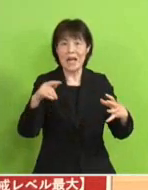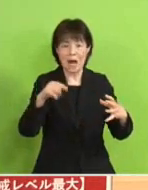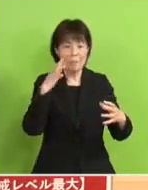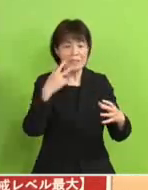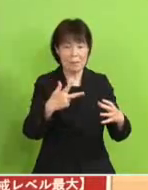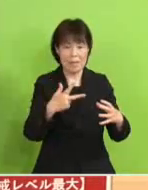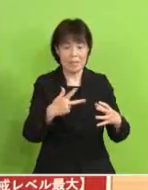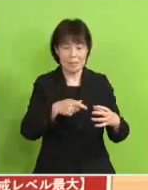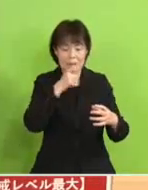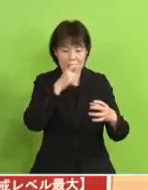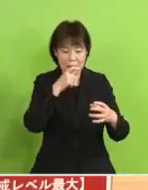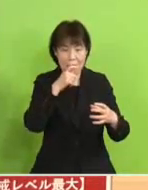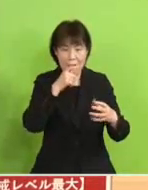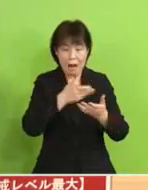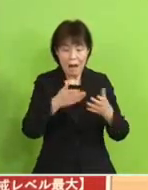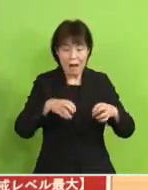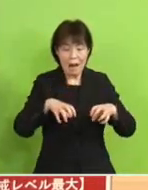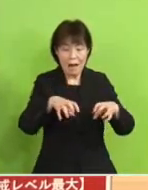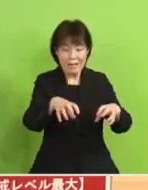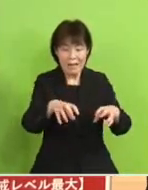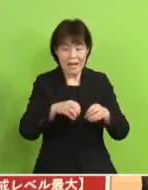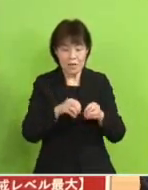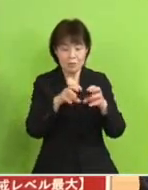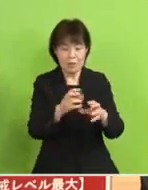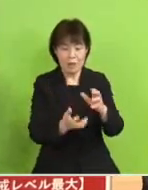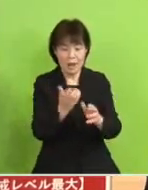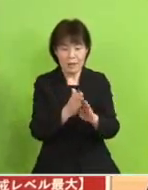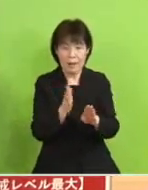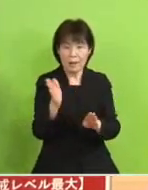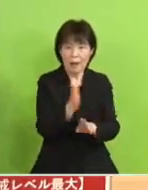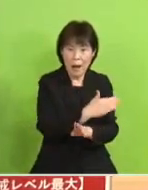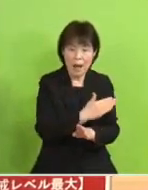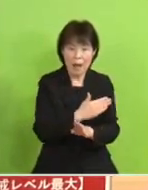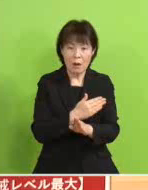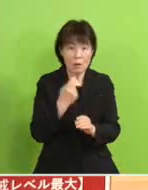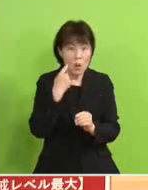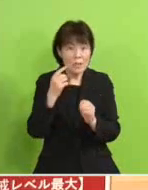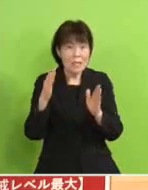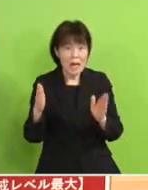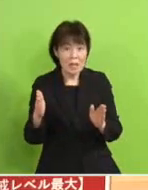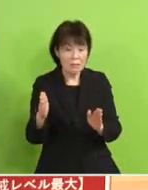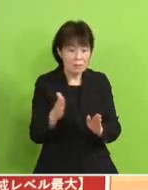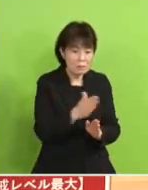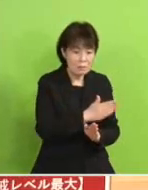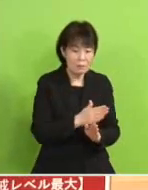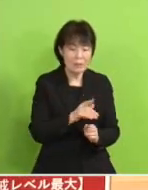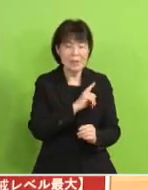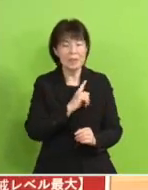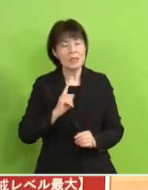ました松山市の繁華街クラスターが発生して以降、この1ヶ月で、それまで